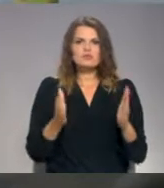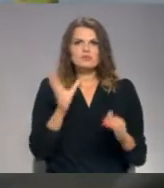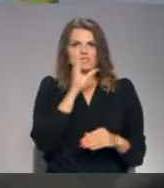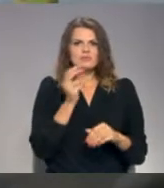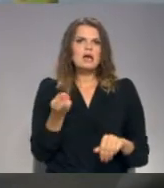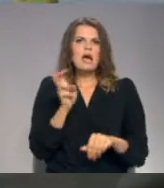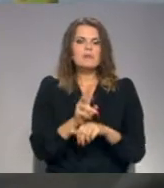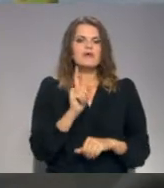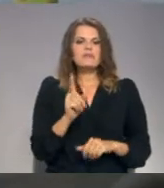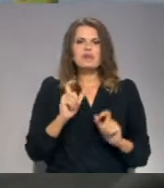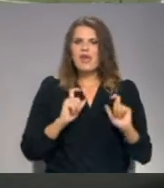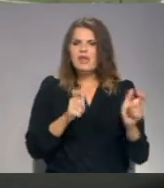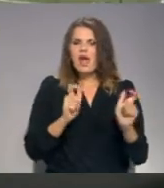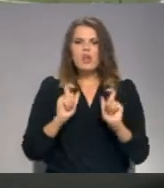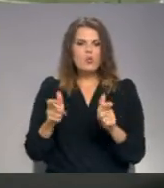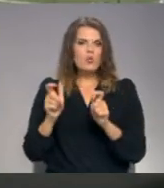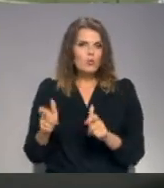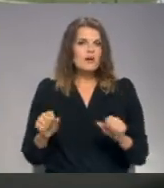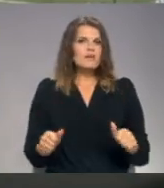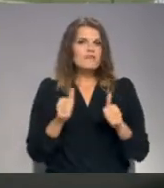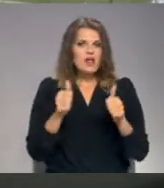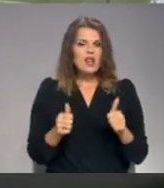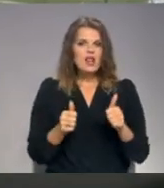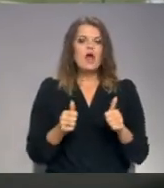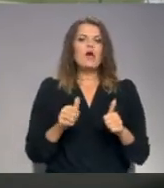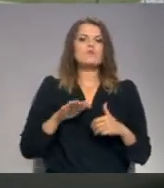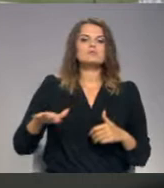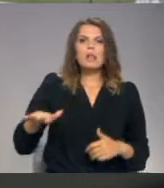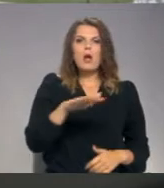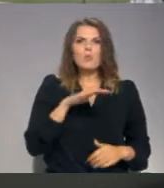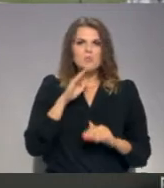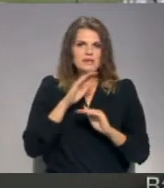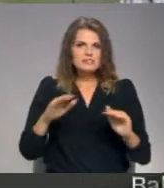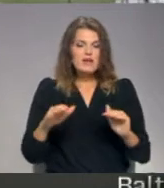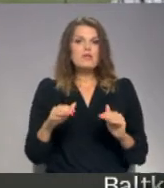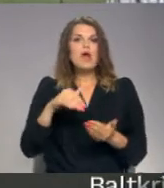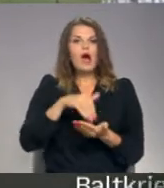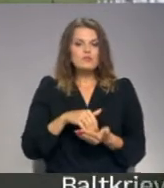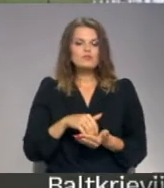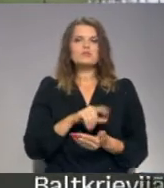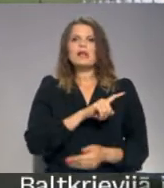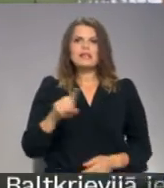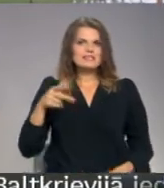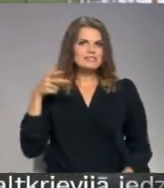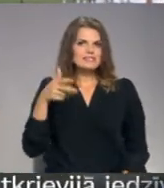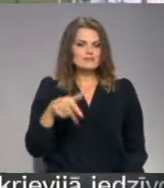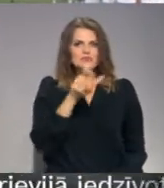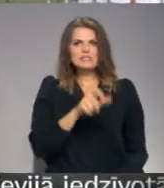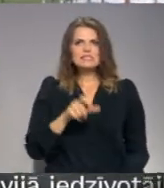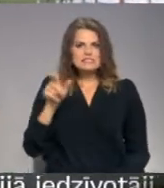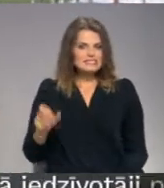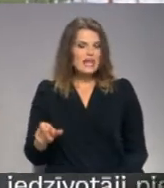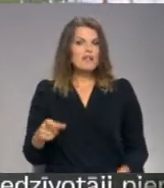iespējams apmeklēt tikai ar ielūgumiem. Vienlaikus Aglonas bazilikas sakrālajā laukumā atrodoties ne vairāk kā 3000